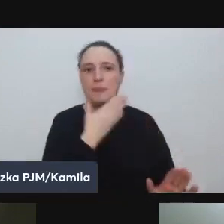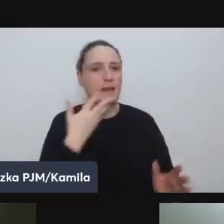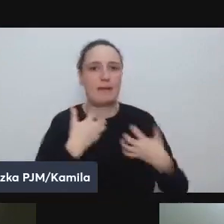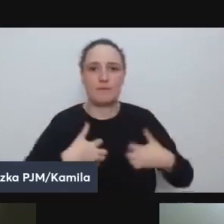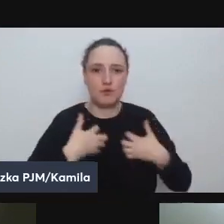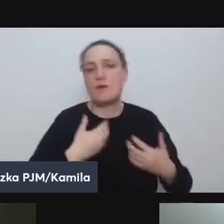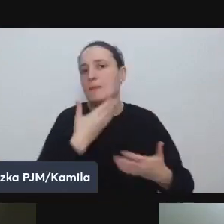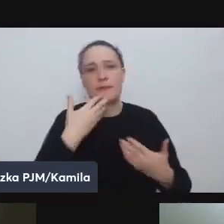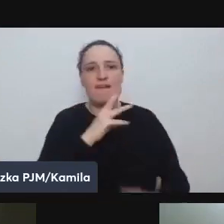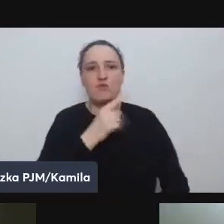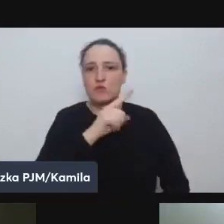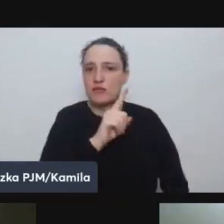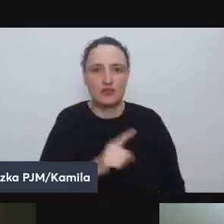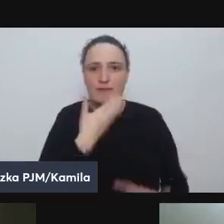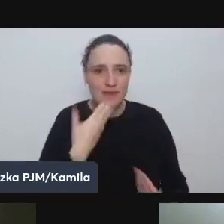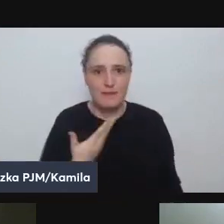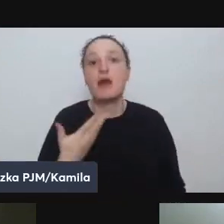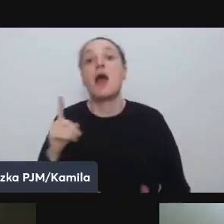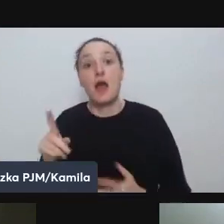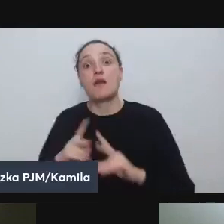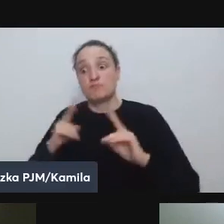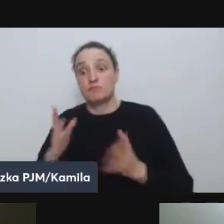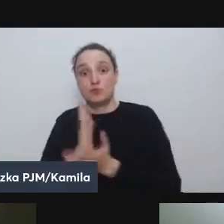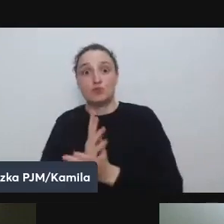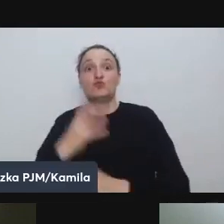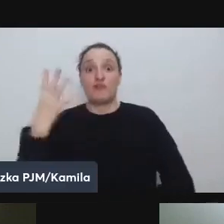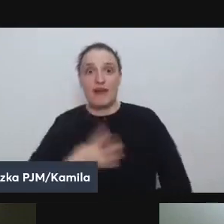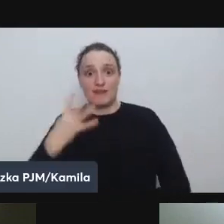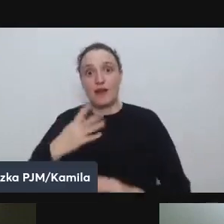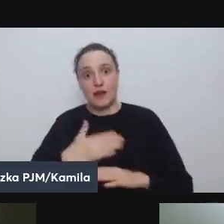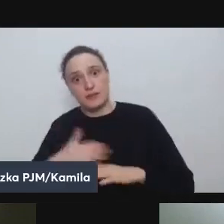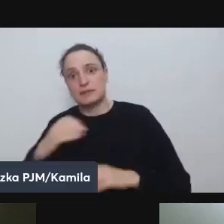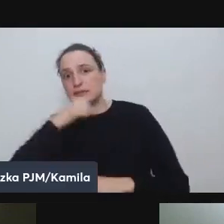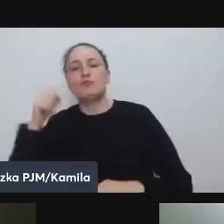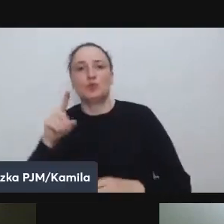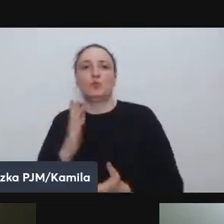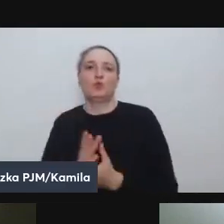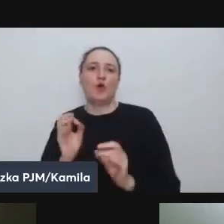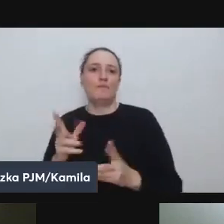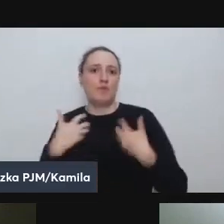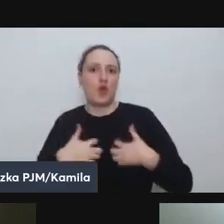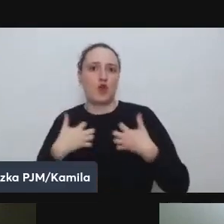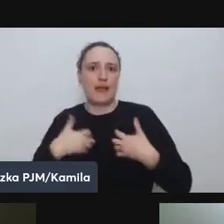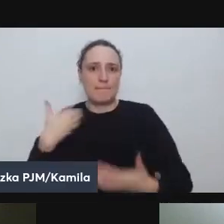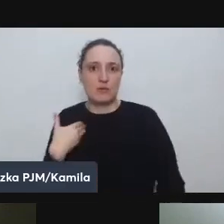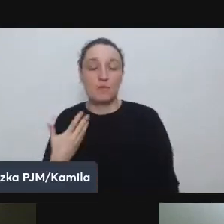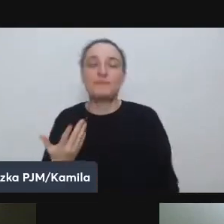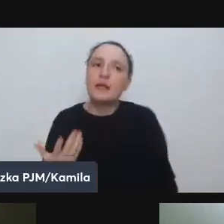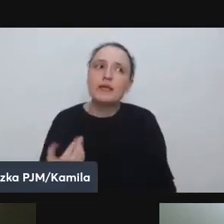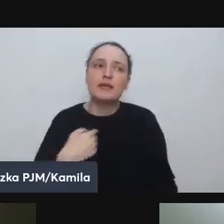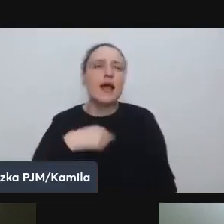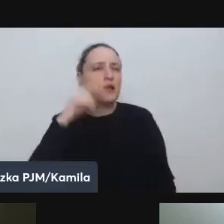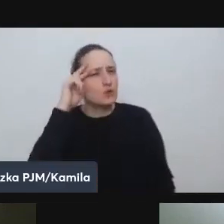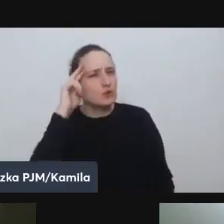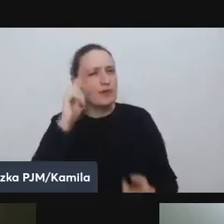WDŻ-u, więc tutaj jakby zawsze było to no jakoś tam w miarę okej. Ja rozumiem te zmiany też w ten sposób, bo one tak